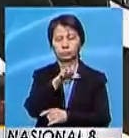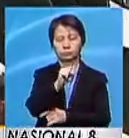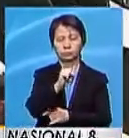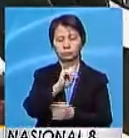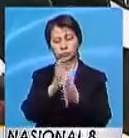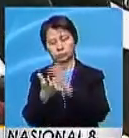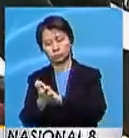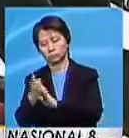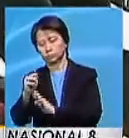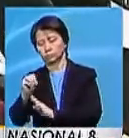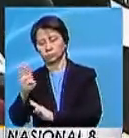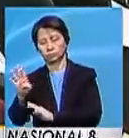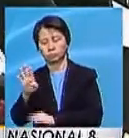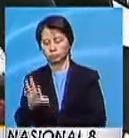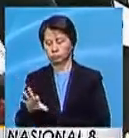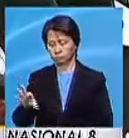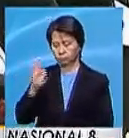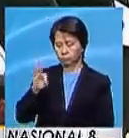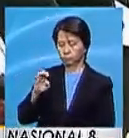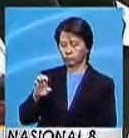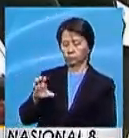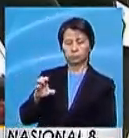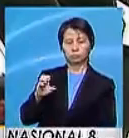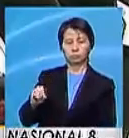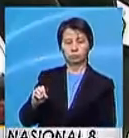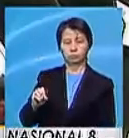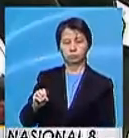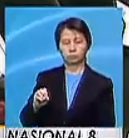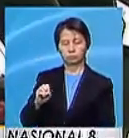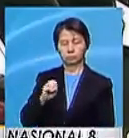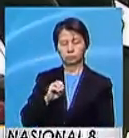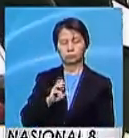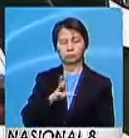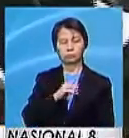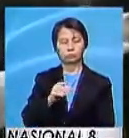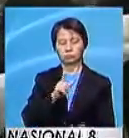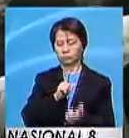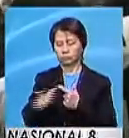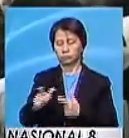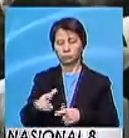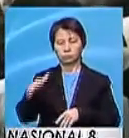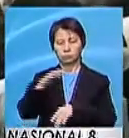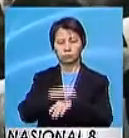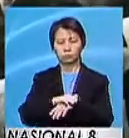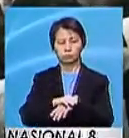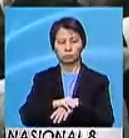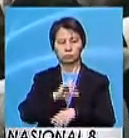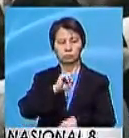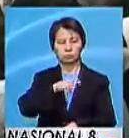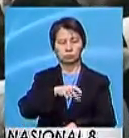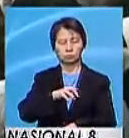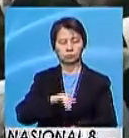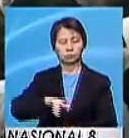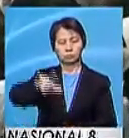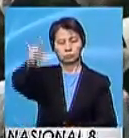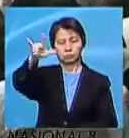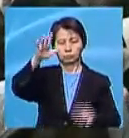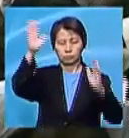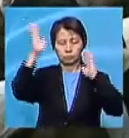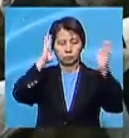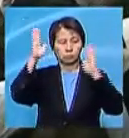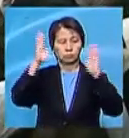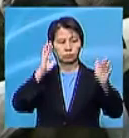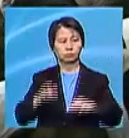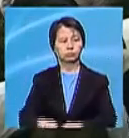MAB, pelantikan Ketua Pegawai Eksekutif Baharu Christoph Muller dan kelulusan Akta Suruhanjaya Penerbangan Malaysia.